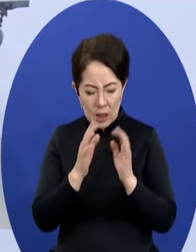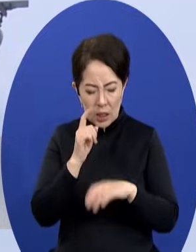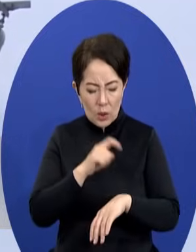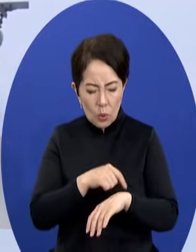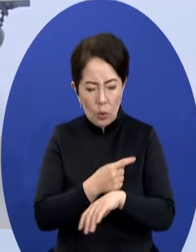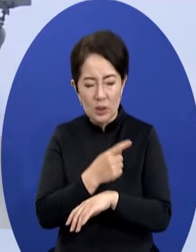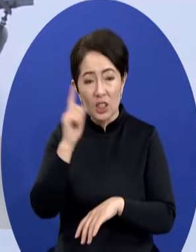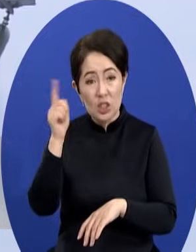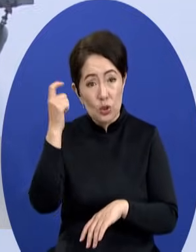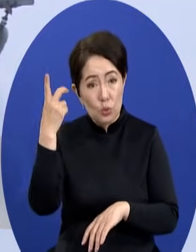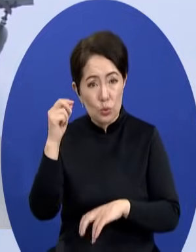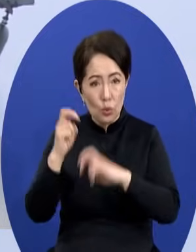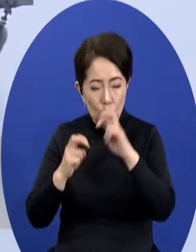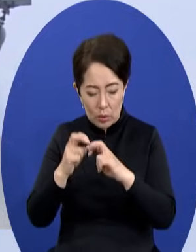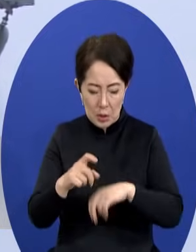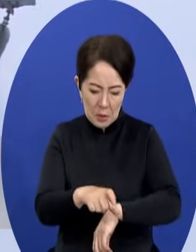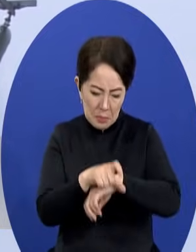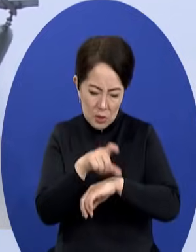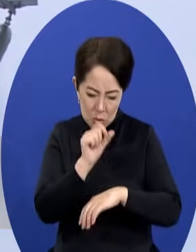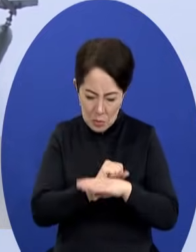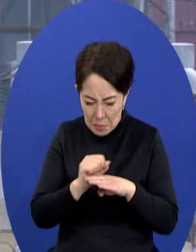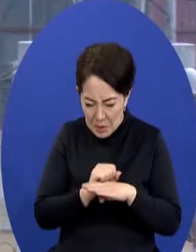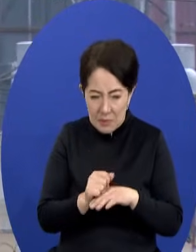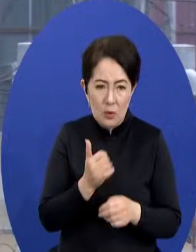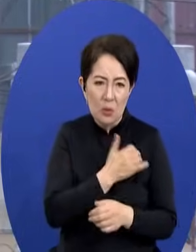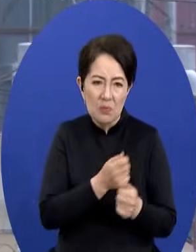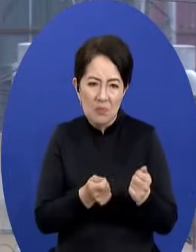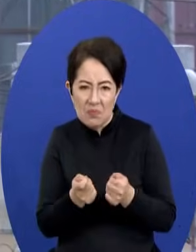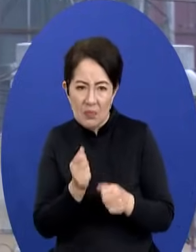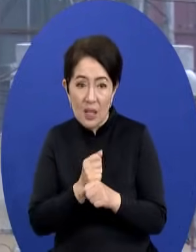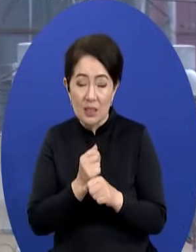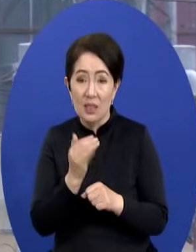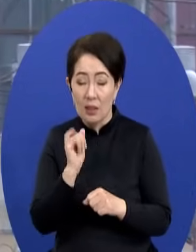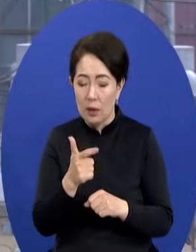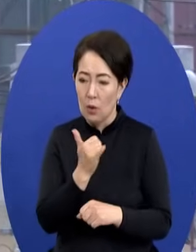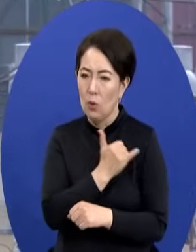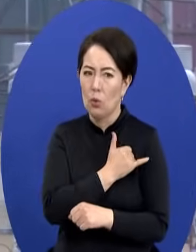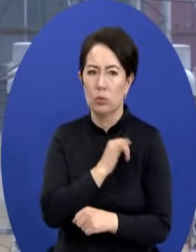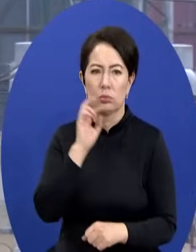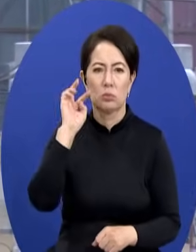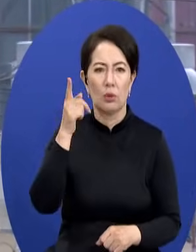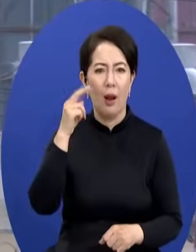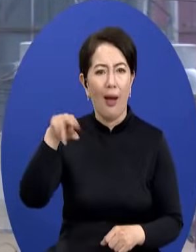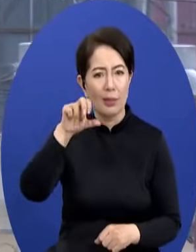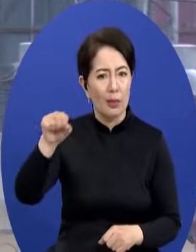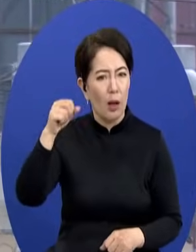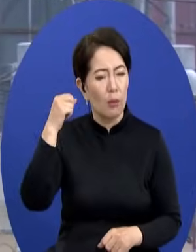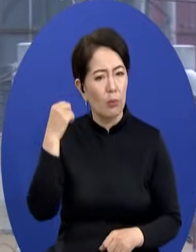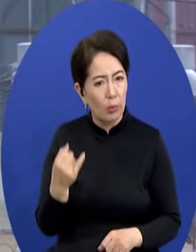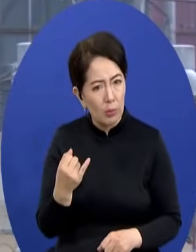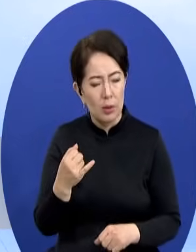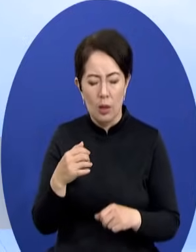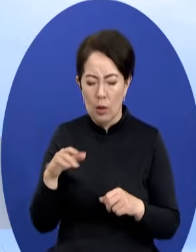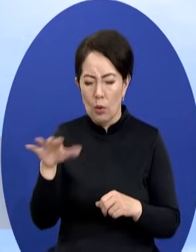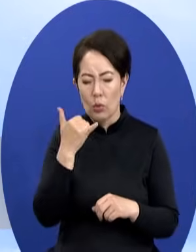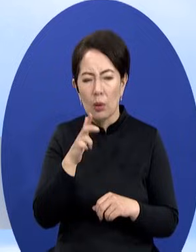үйлдвэрлэдэг эрчим хүчийг мэрэгжлийн өндөр түвшинд бэлтгэгдсэн хүн удирдах ажилдаг. Хэрэв удирдлагын шатанд алдаа гарвал нийслэлчүүд өвлийг